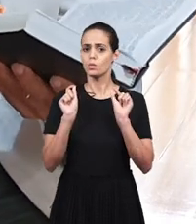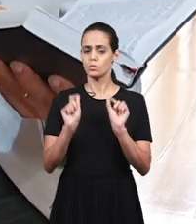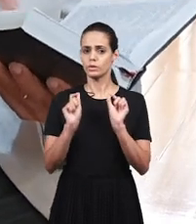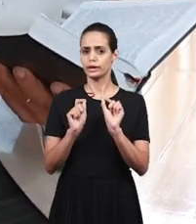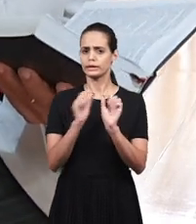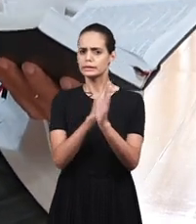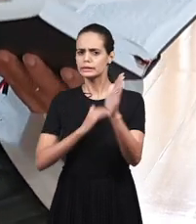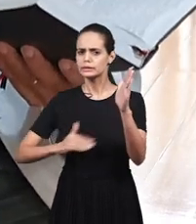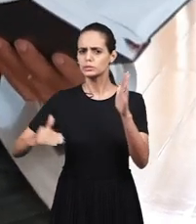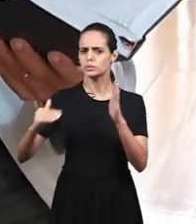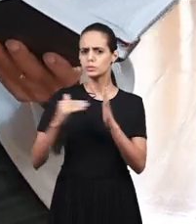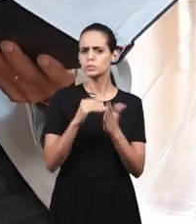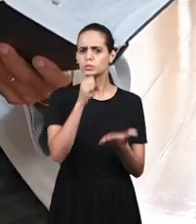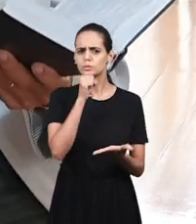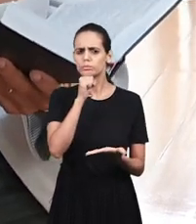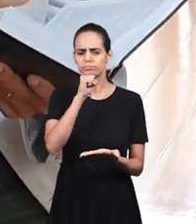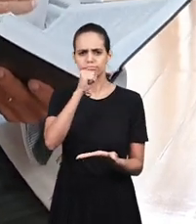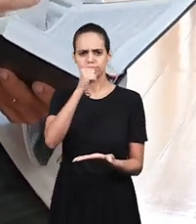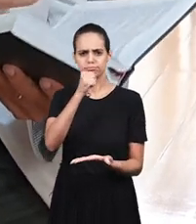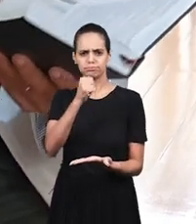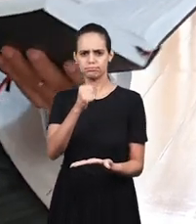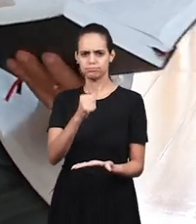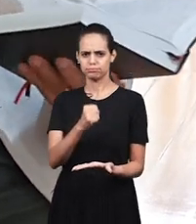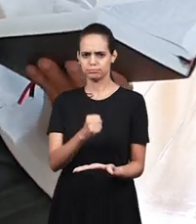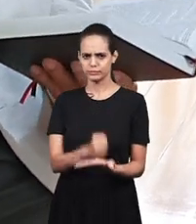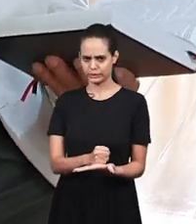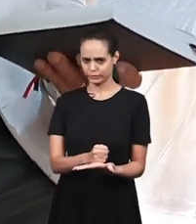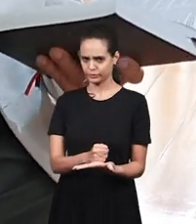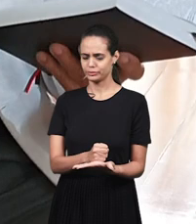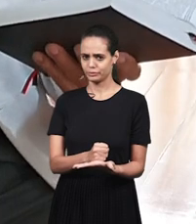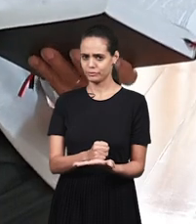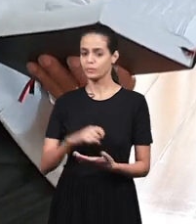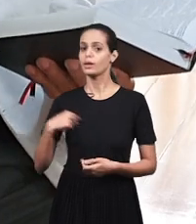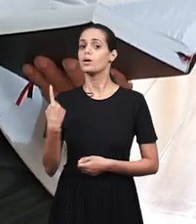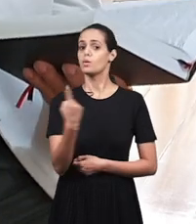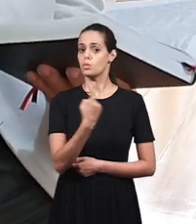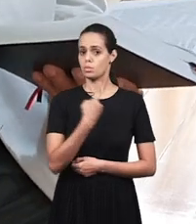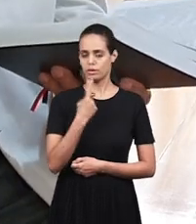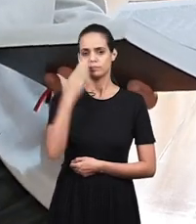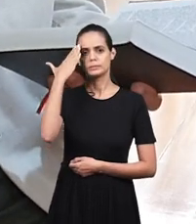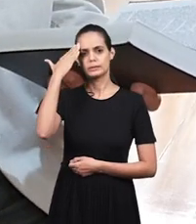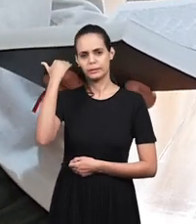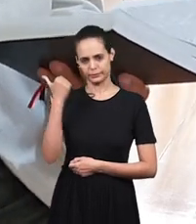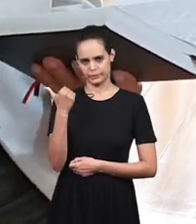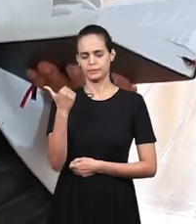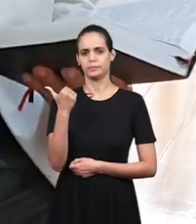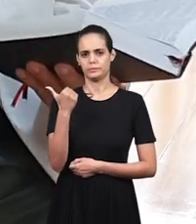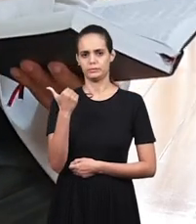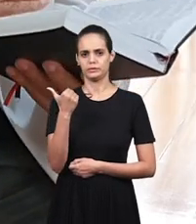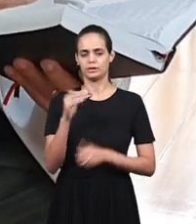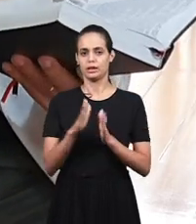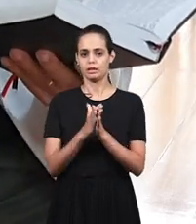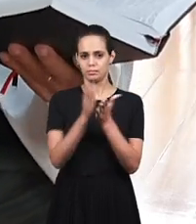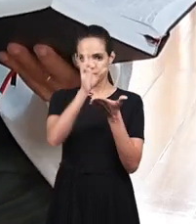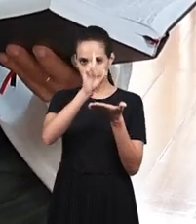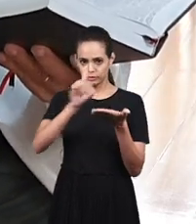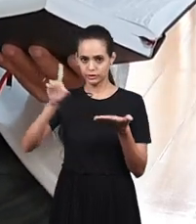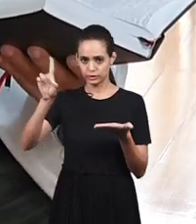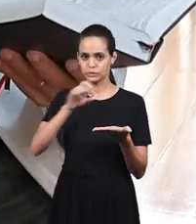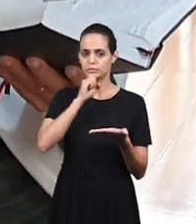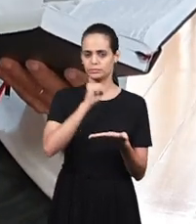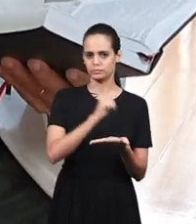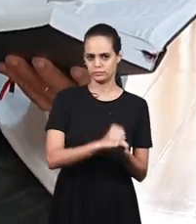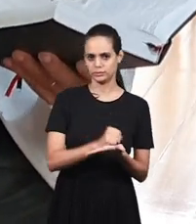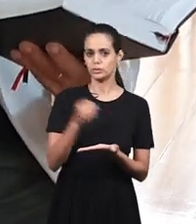что весь Ветхий Завет, и сейчас мы, уже имея всю Библию, Ветхий,